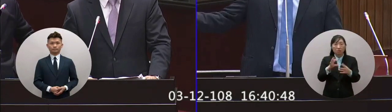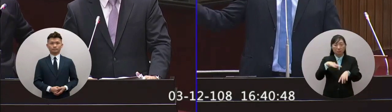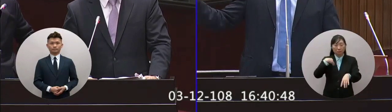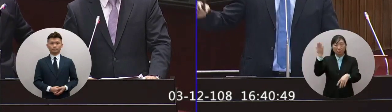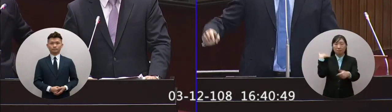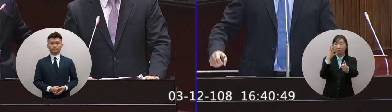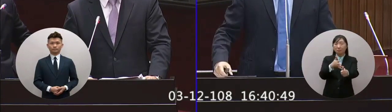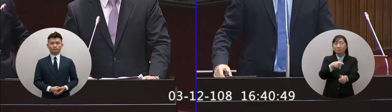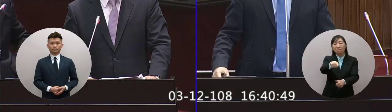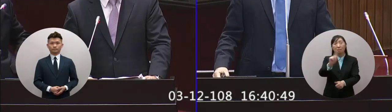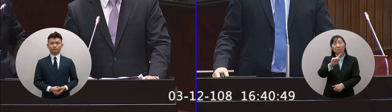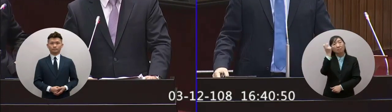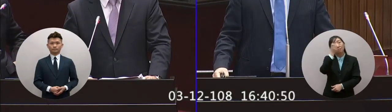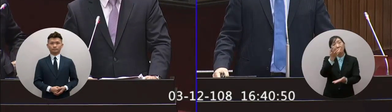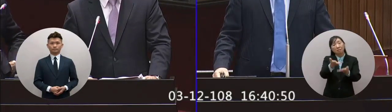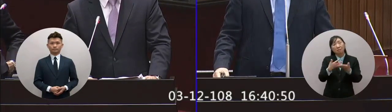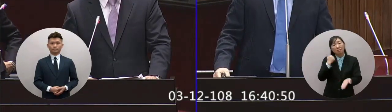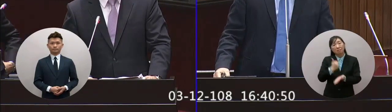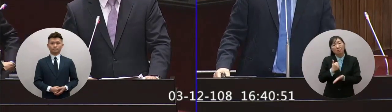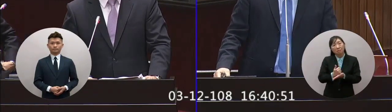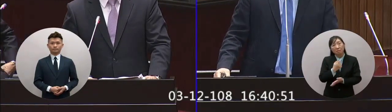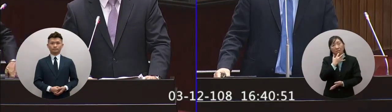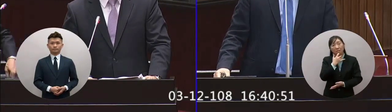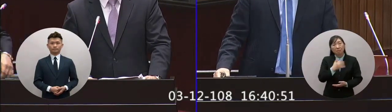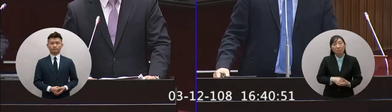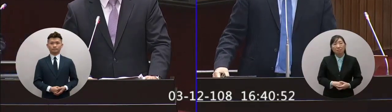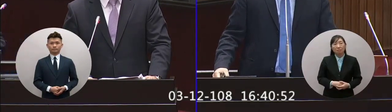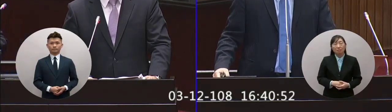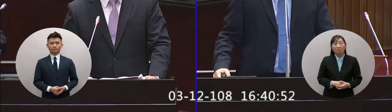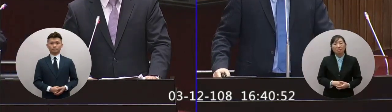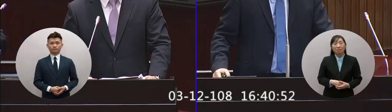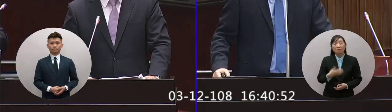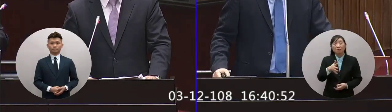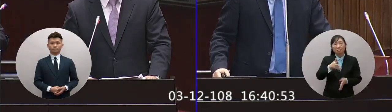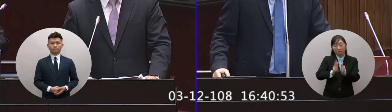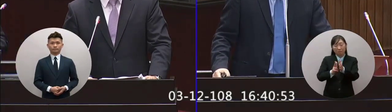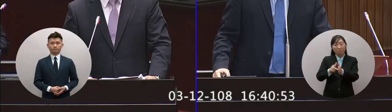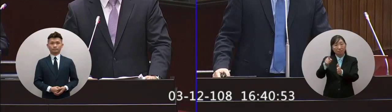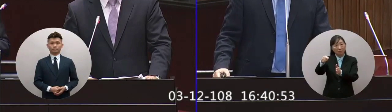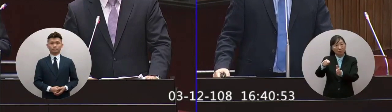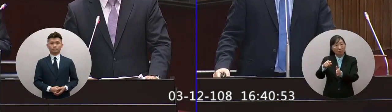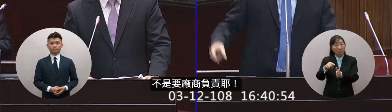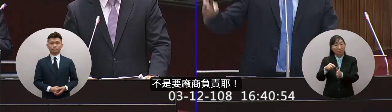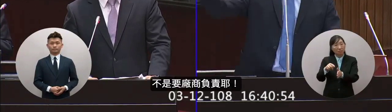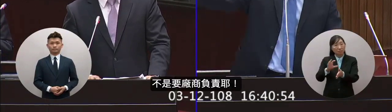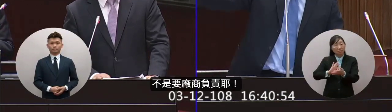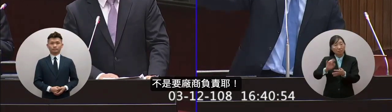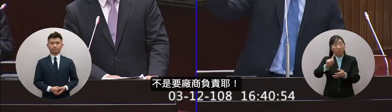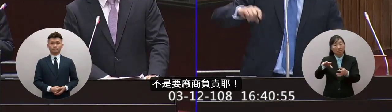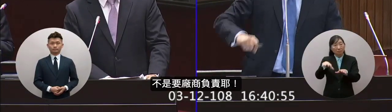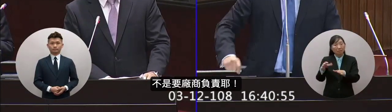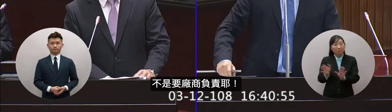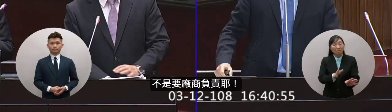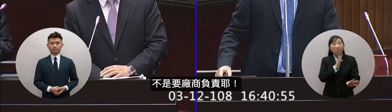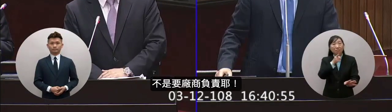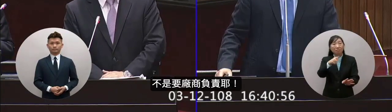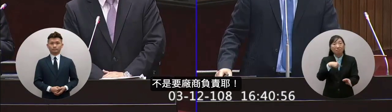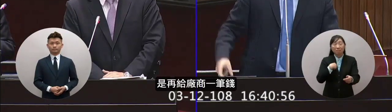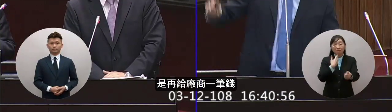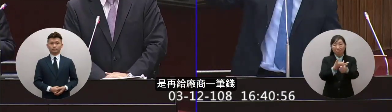当初怎么验收合格的？结果呢？我们台铁处理的方法呢，不是要厂商负